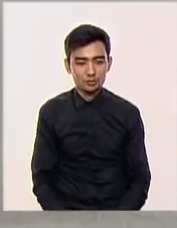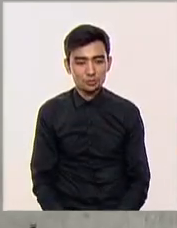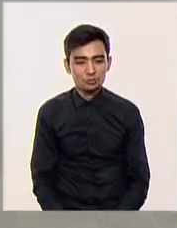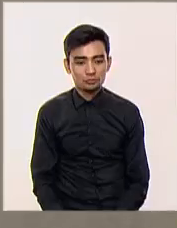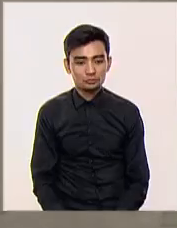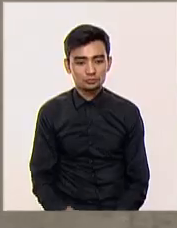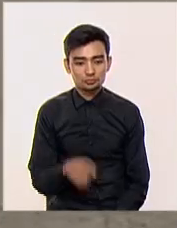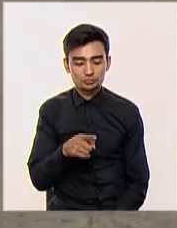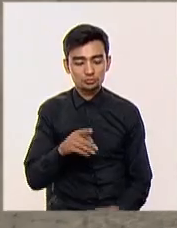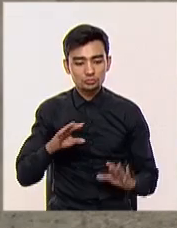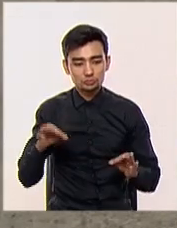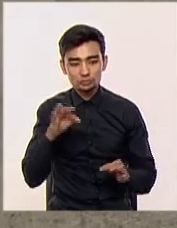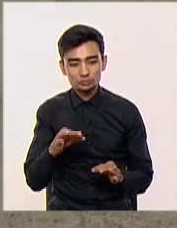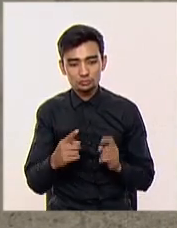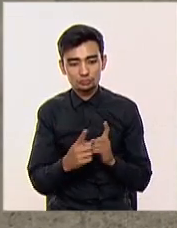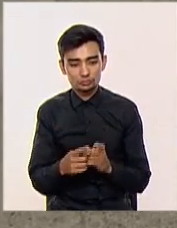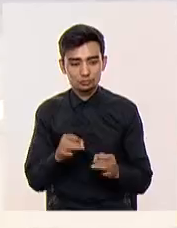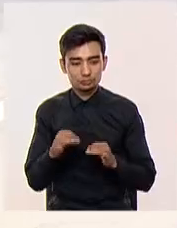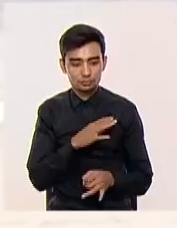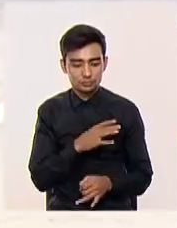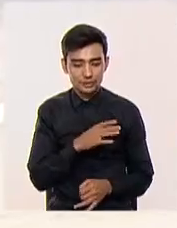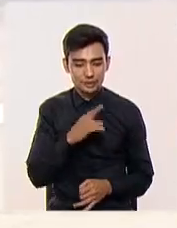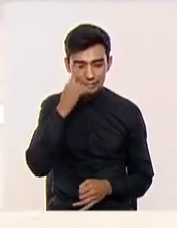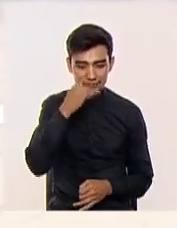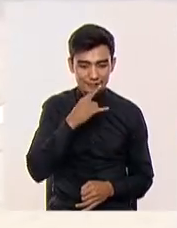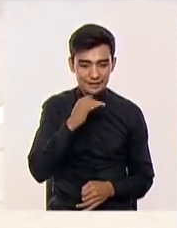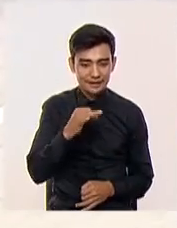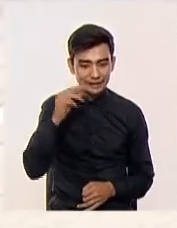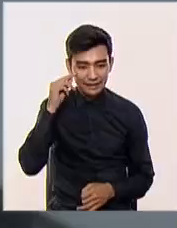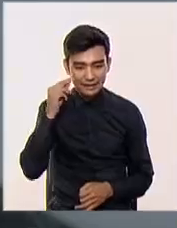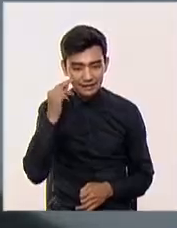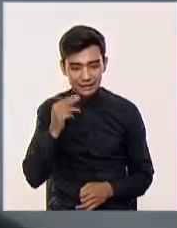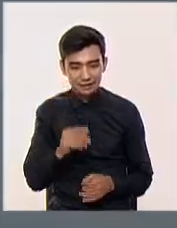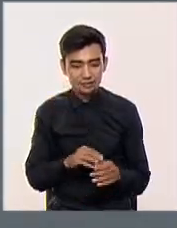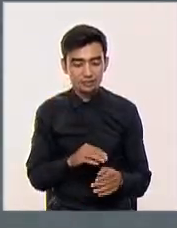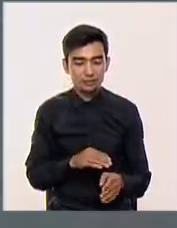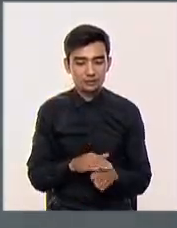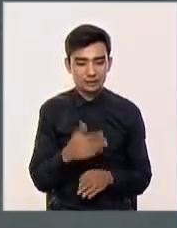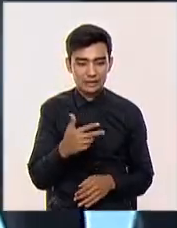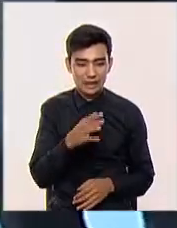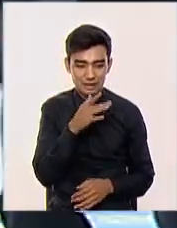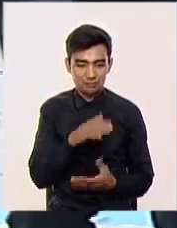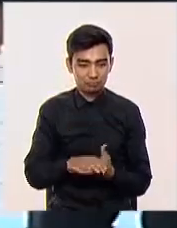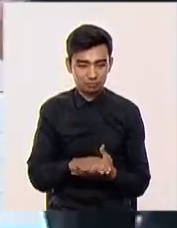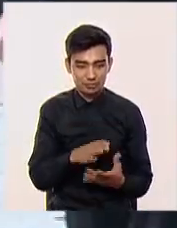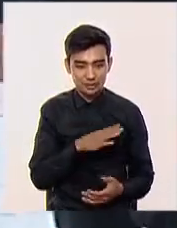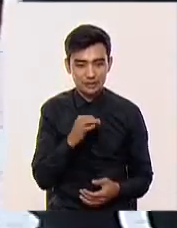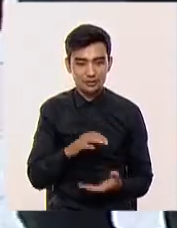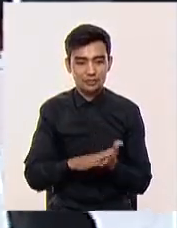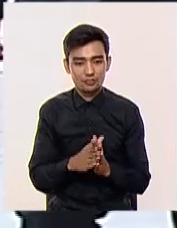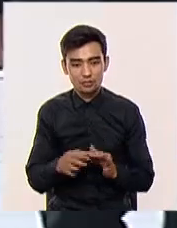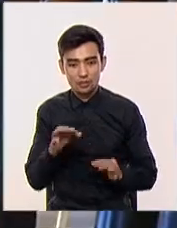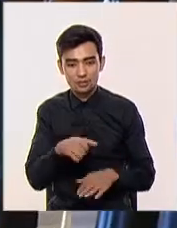В этом году дипломатическим отношениям между Казахстаном и Китаем исполнилось 30 лет. По итогам переговоров